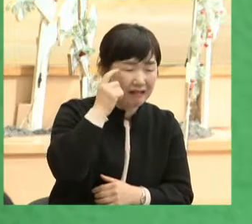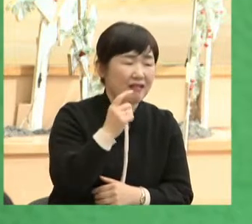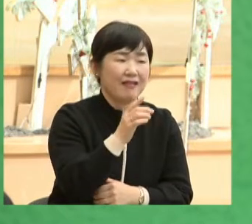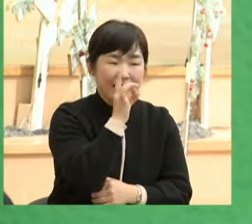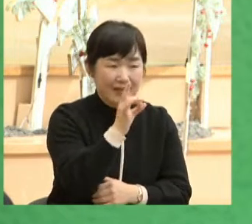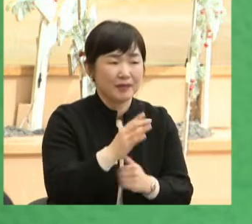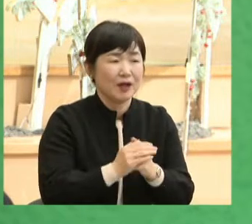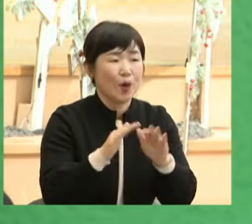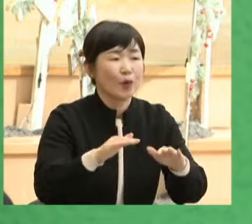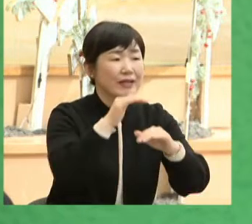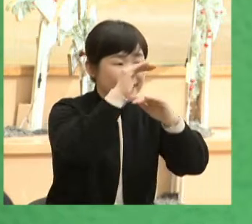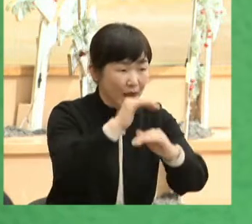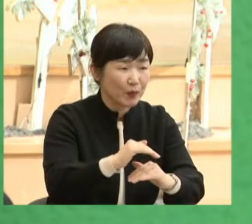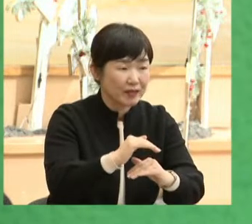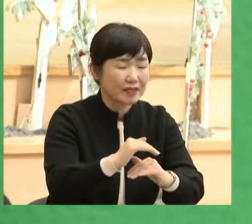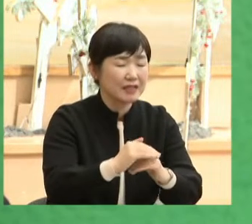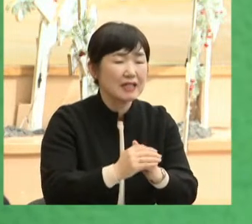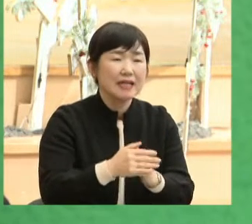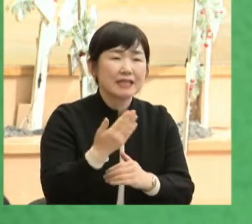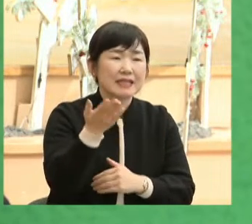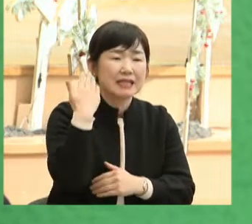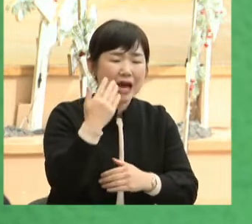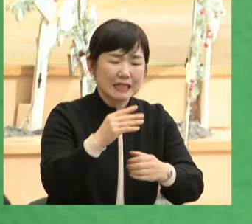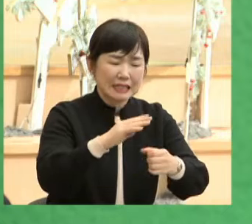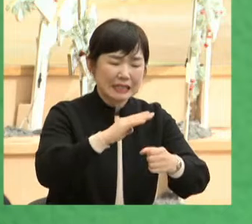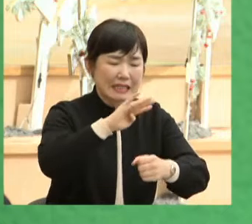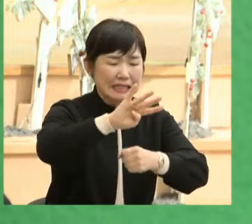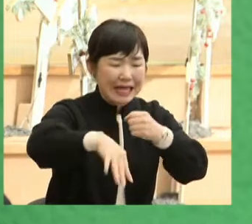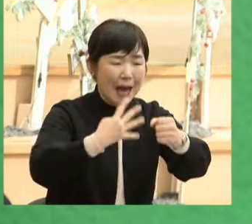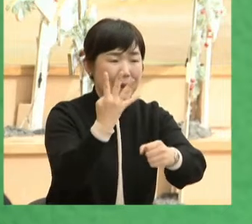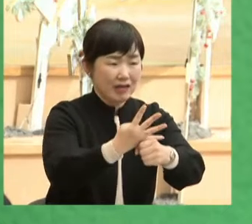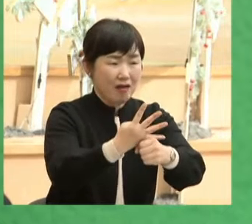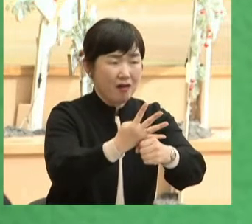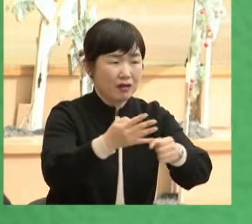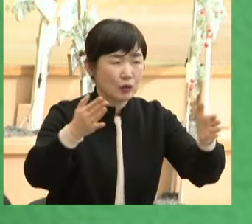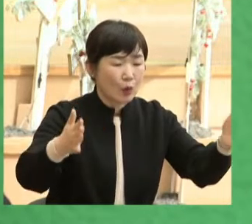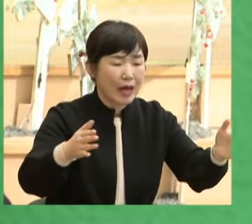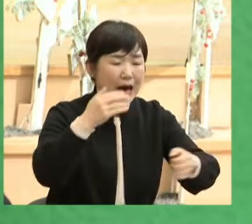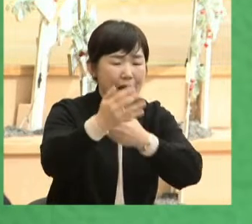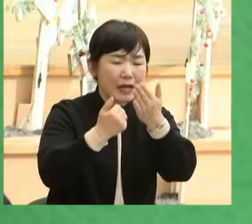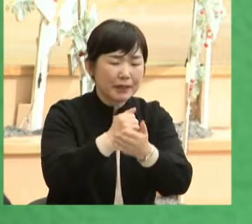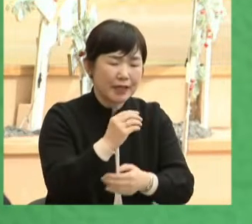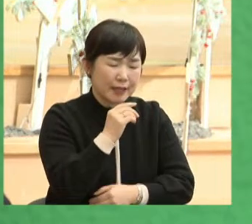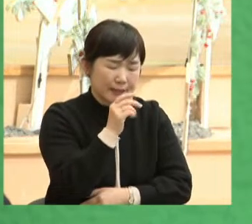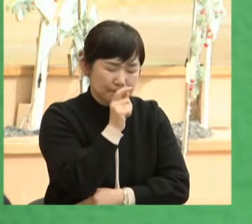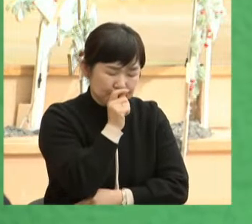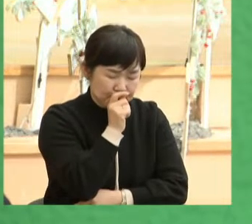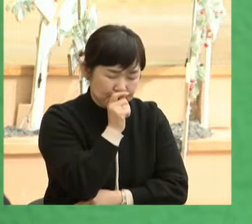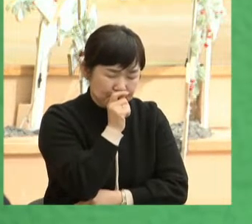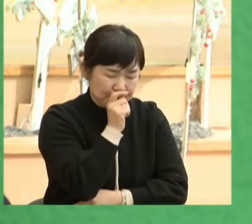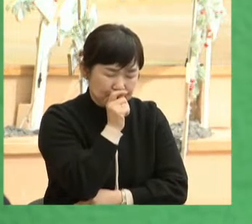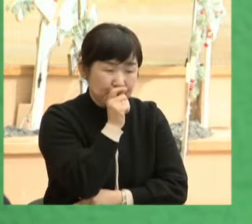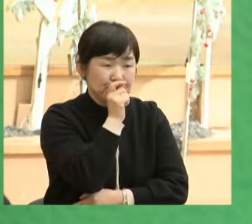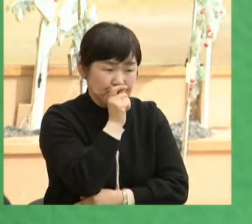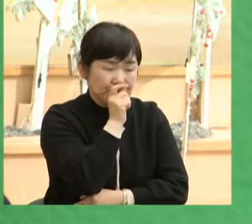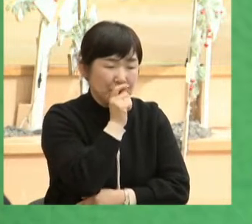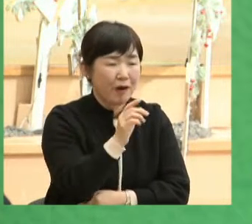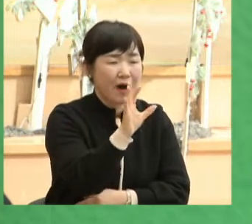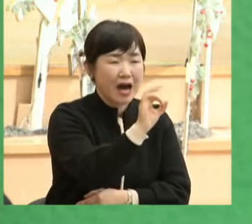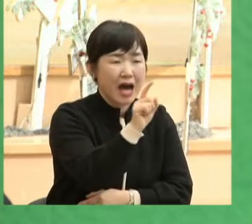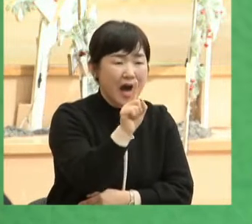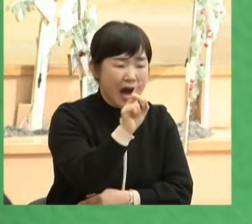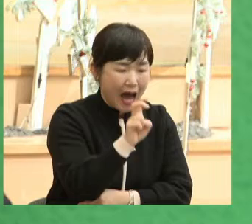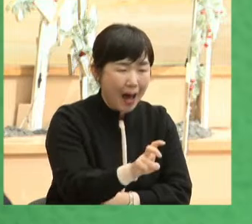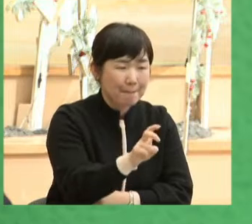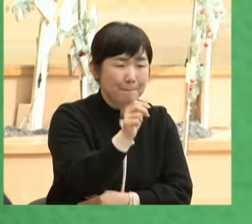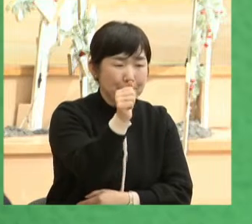오늘 본문은 신안사 백년 동안의 침묵 기아 먹기 중단기 뭐 여러가지 부릅니다